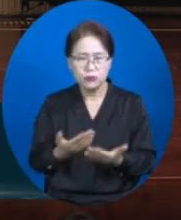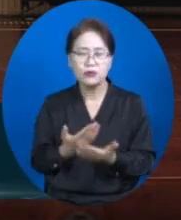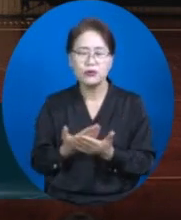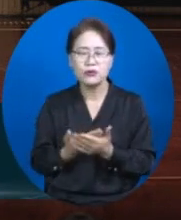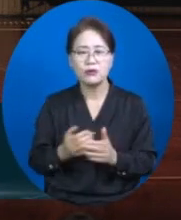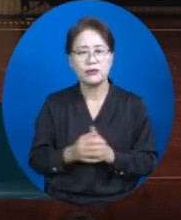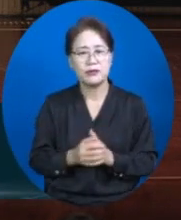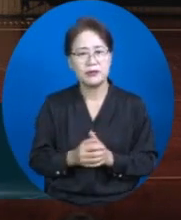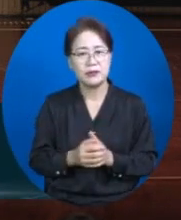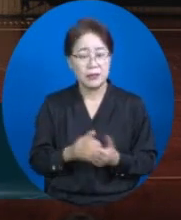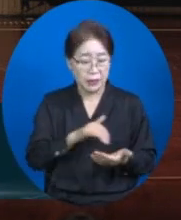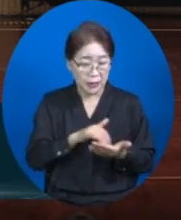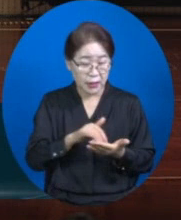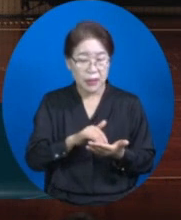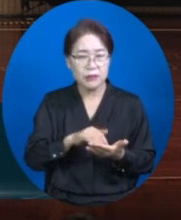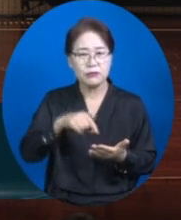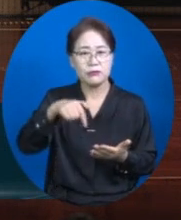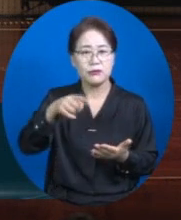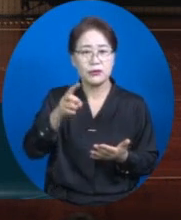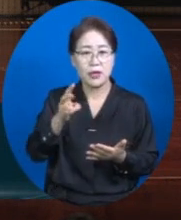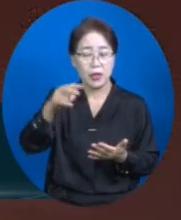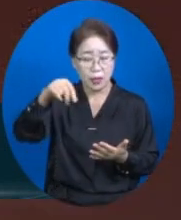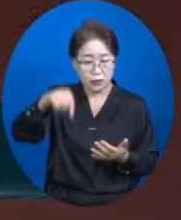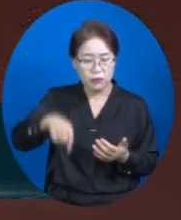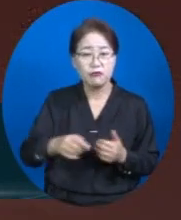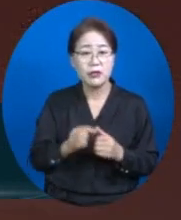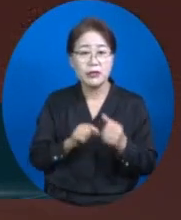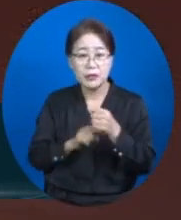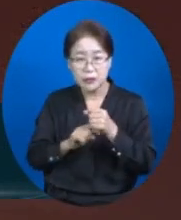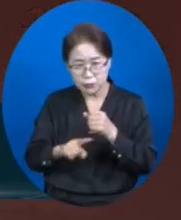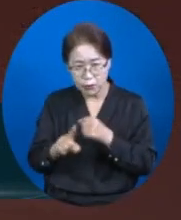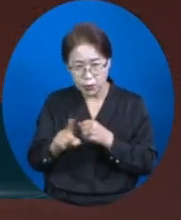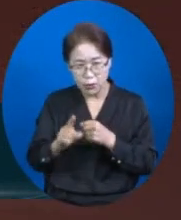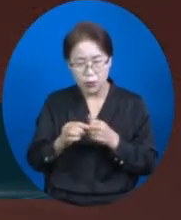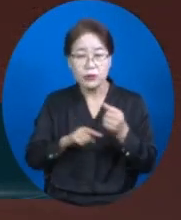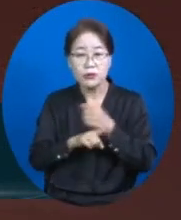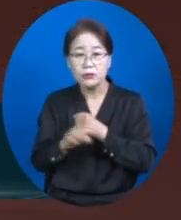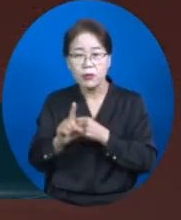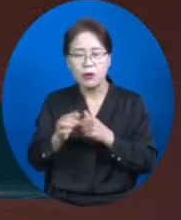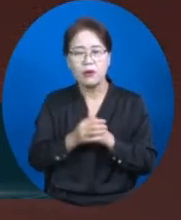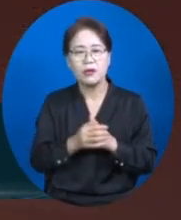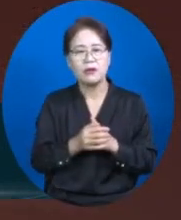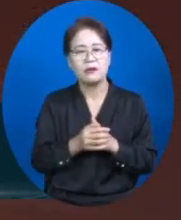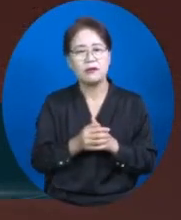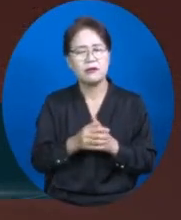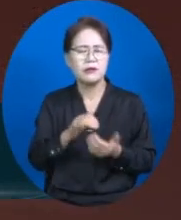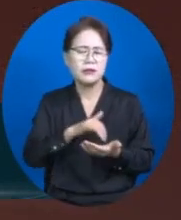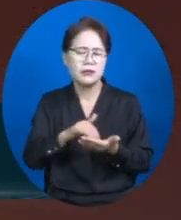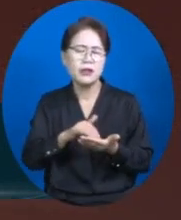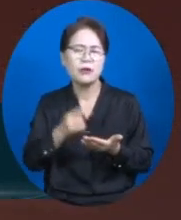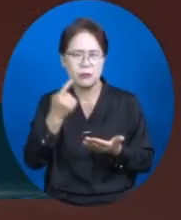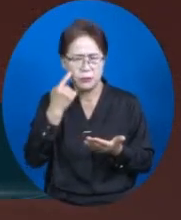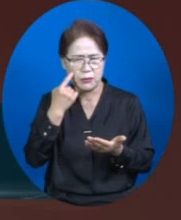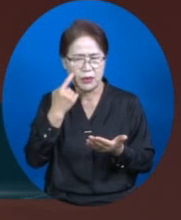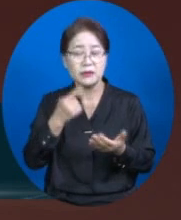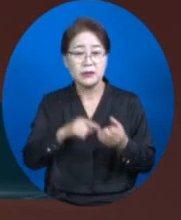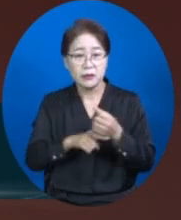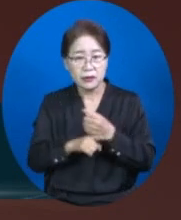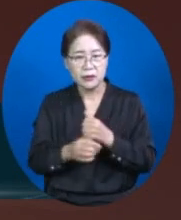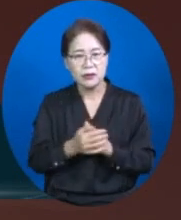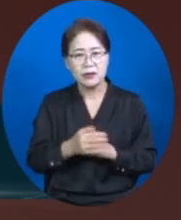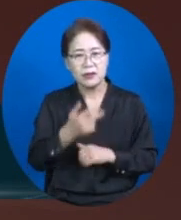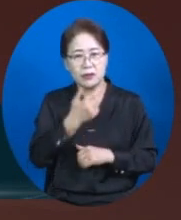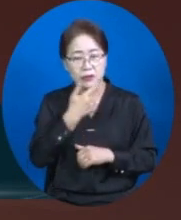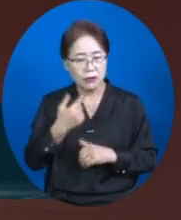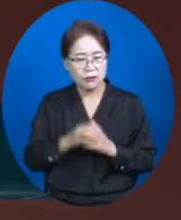여기 계수한다는 말이 나오죠 여러분이 계수한다는 말은 이건 세어 본다는 말이에요 영어로